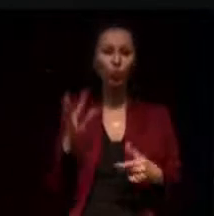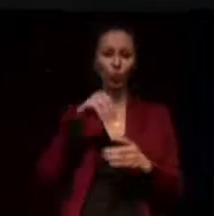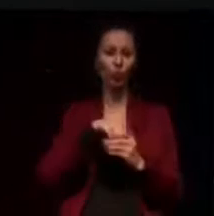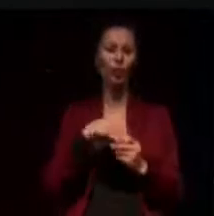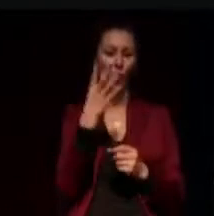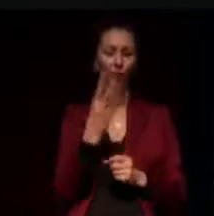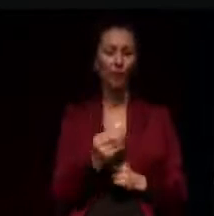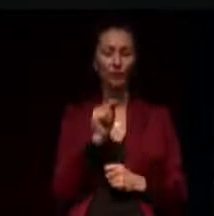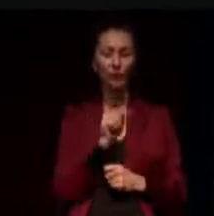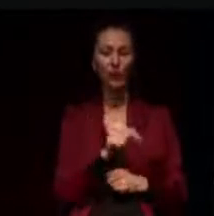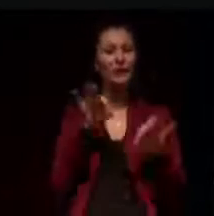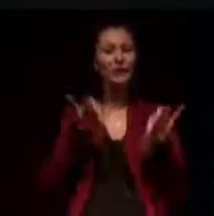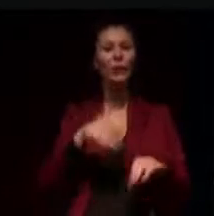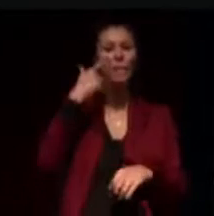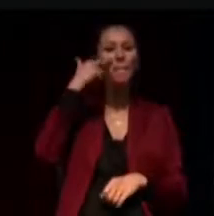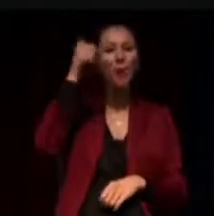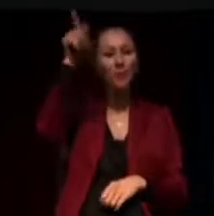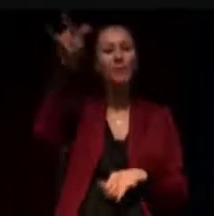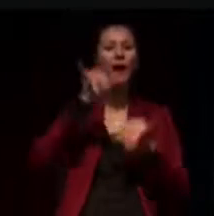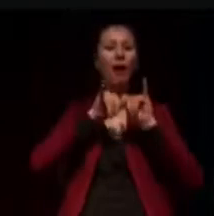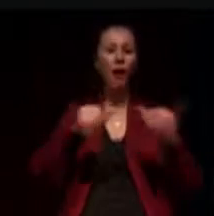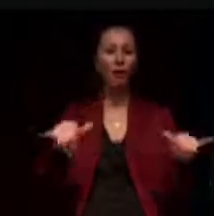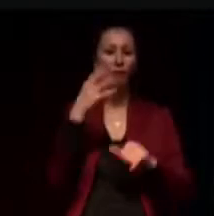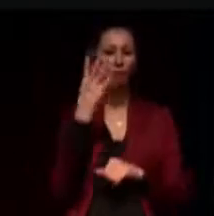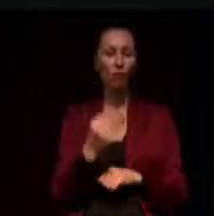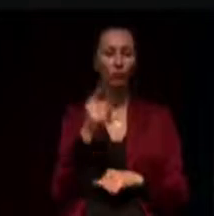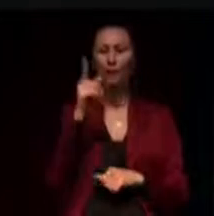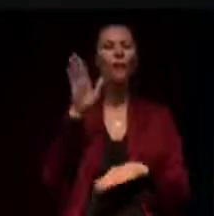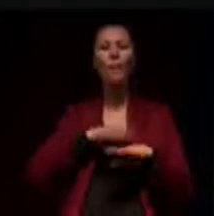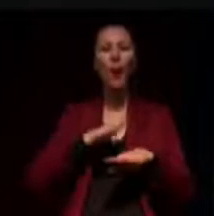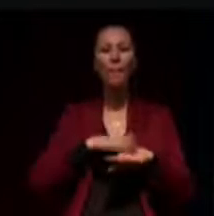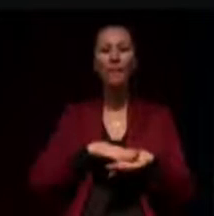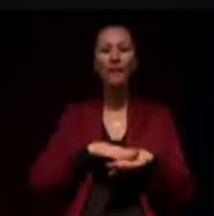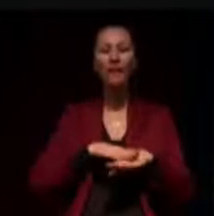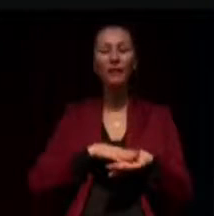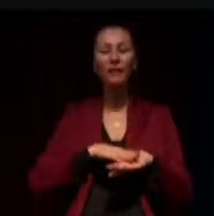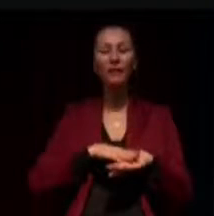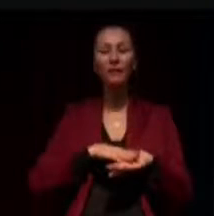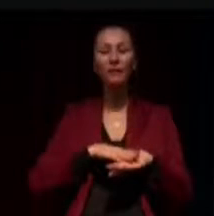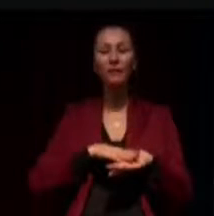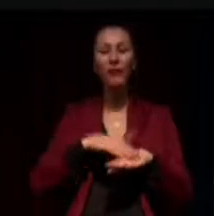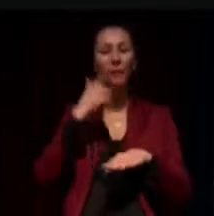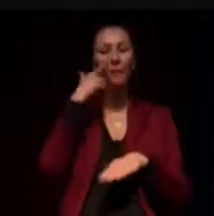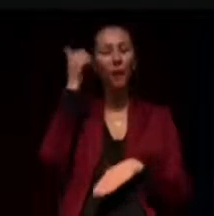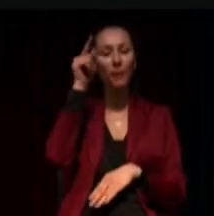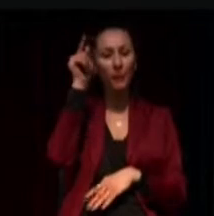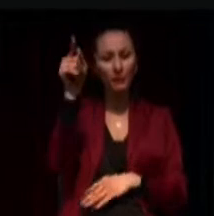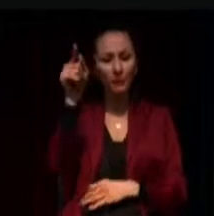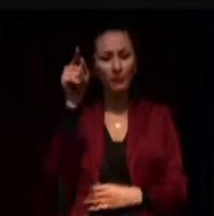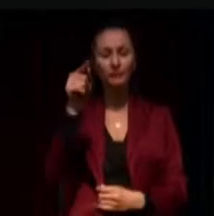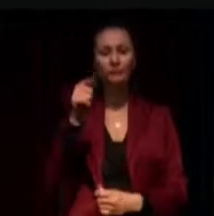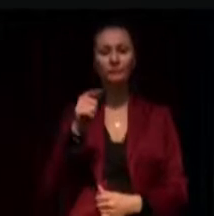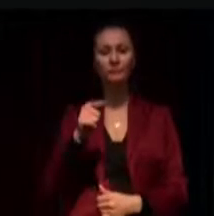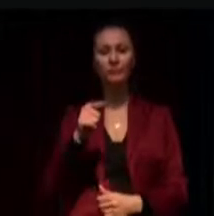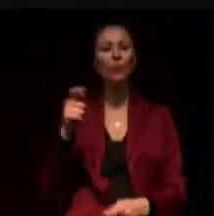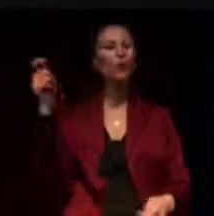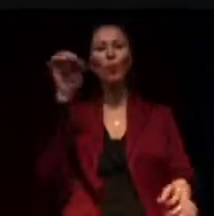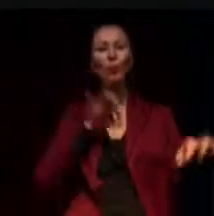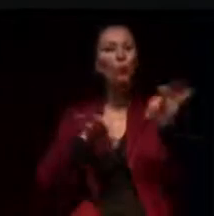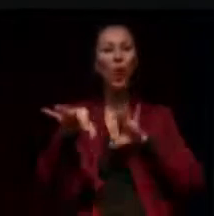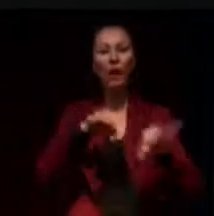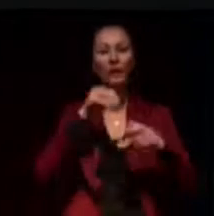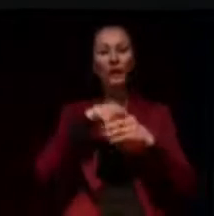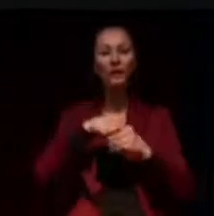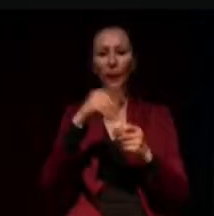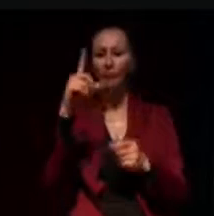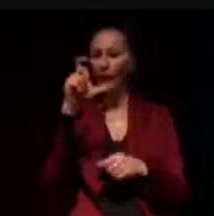olacak. Şimdi bakanlığımız da aynı noktaya geldi ve ne yaptı Fikirtepe'de bakanlığımız? Ne yaptı arkadaşlar? Müteahhitlere dedi ki bir ay